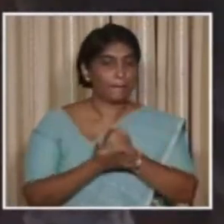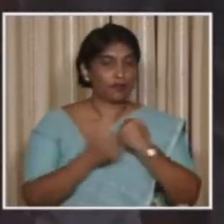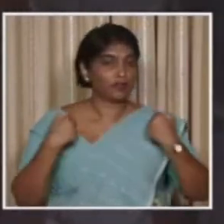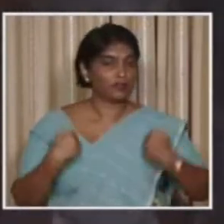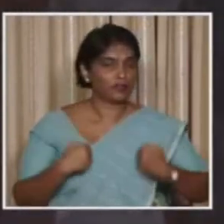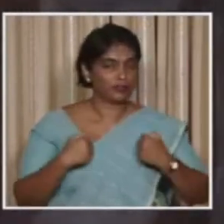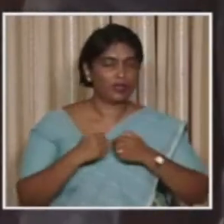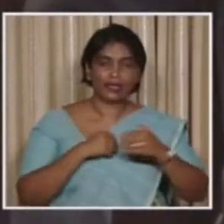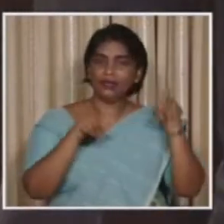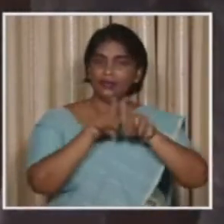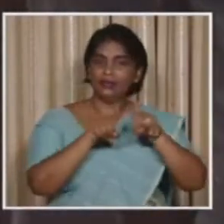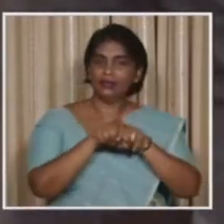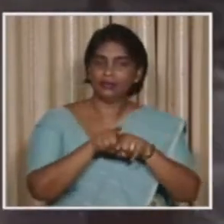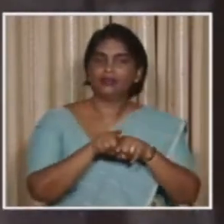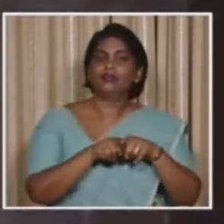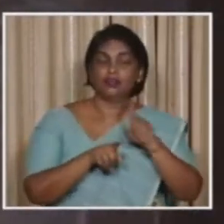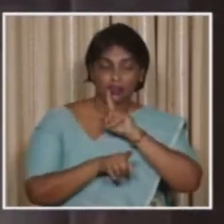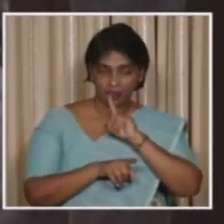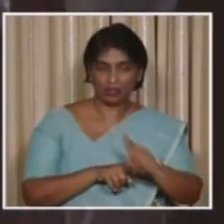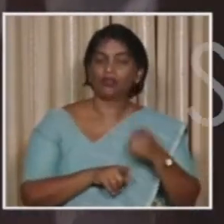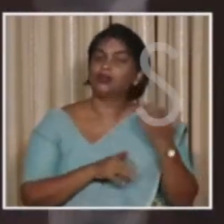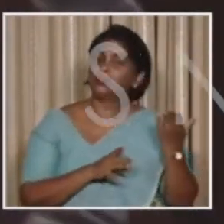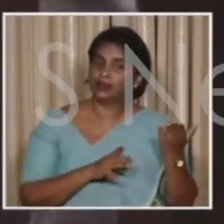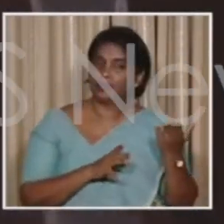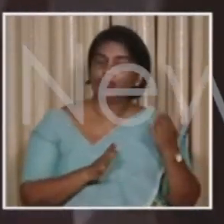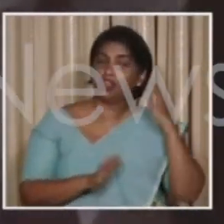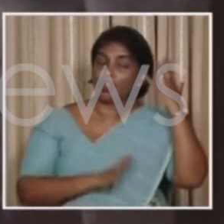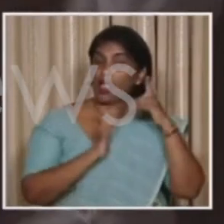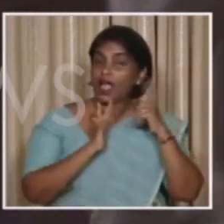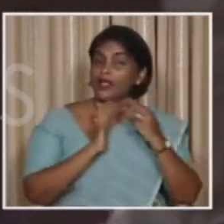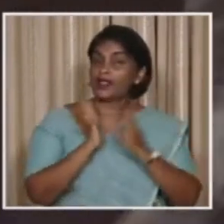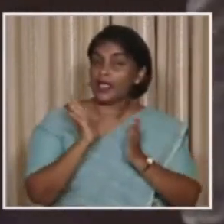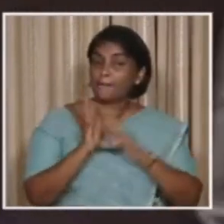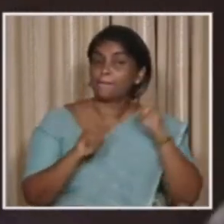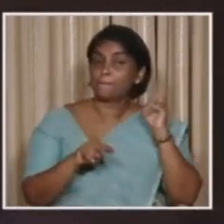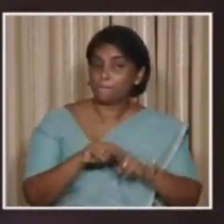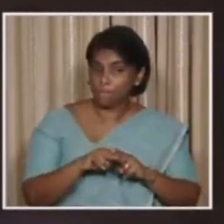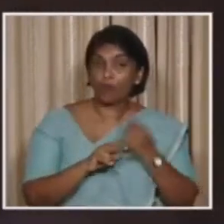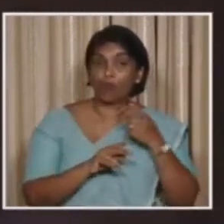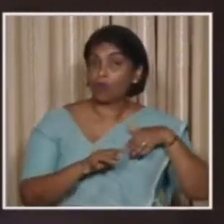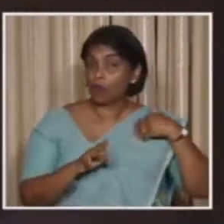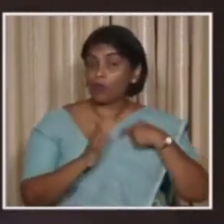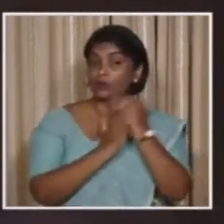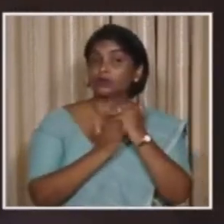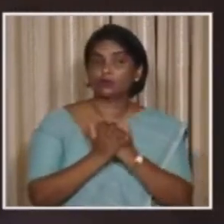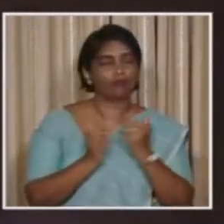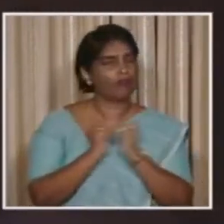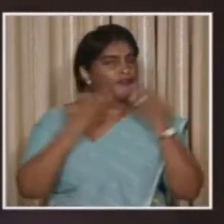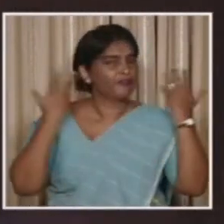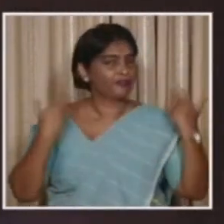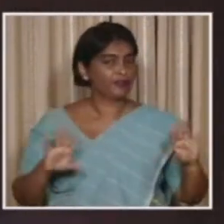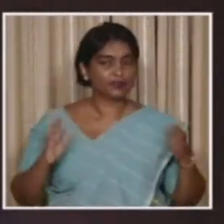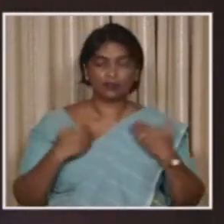අධිපතිවරයයි ජනාධිපතිවරයයි කියනවා ලෝ මේ ජාත්‍යන්තර මූල්‍ය අරමුදලේ මූලික කොන්දේසි අපි සපුරපු